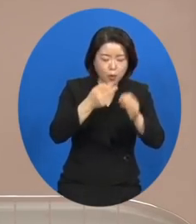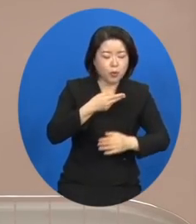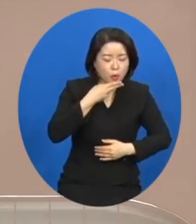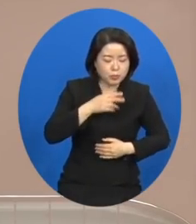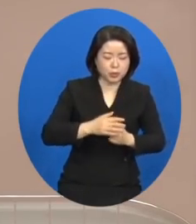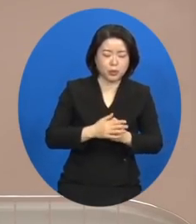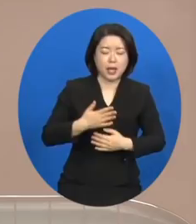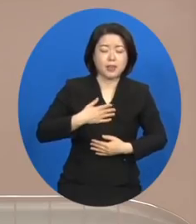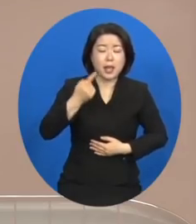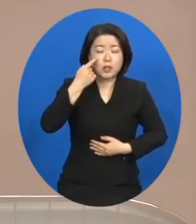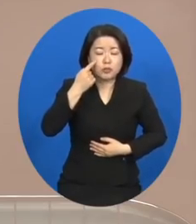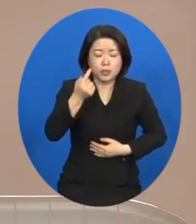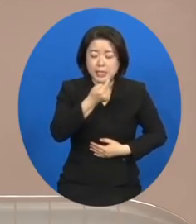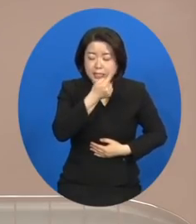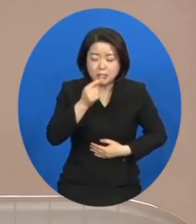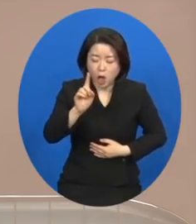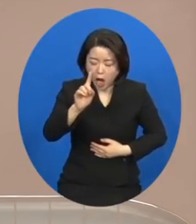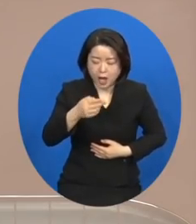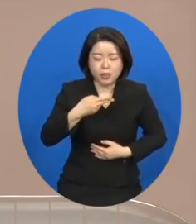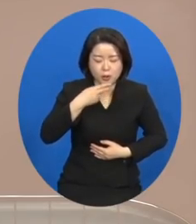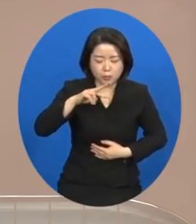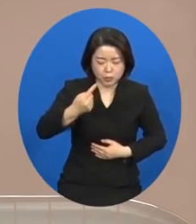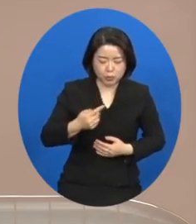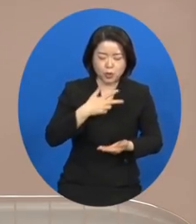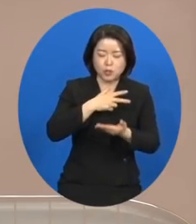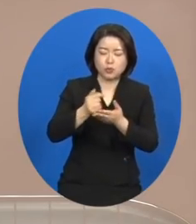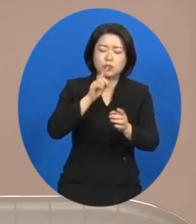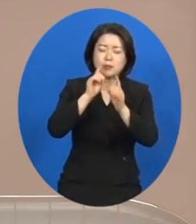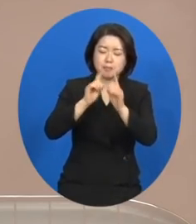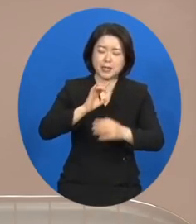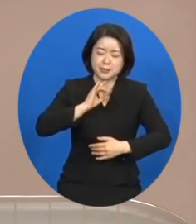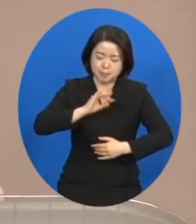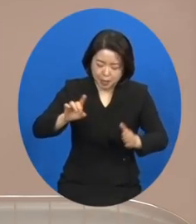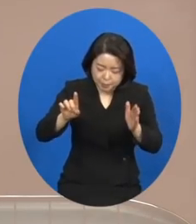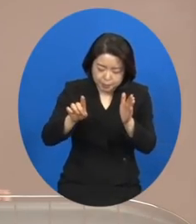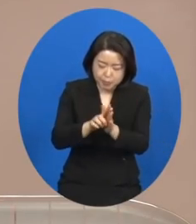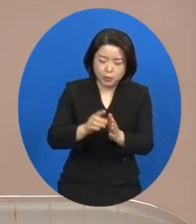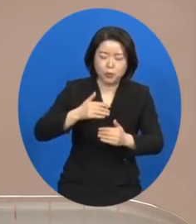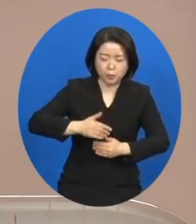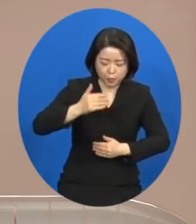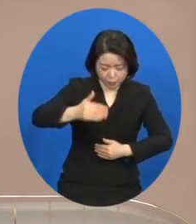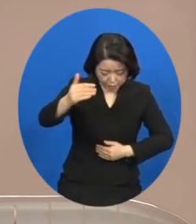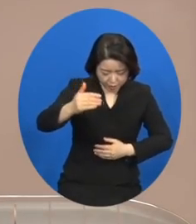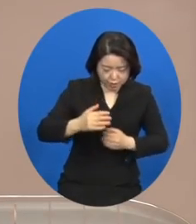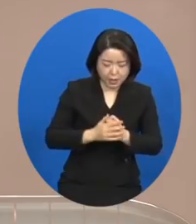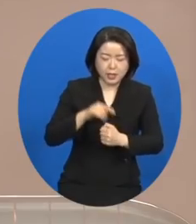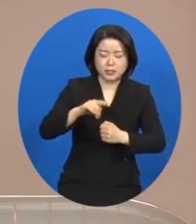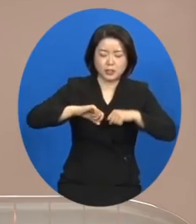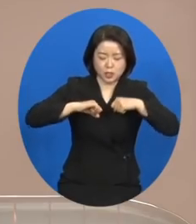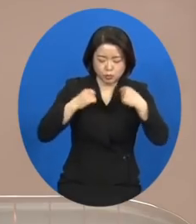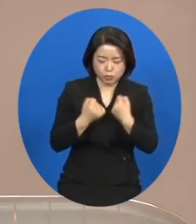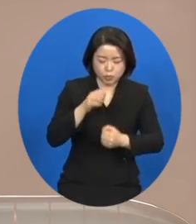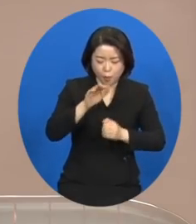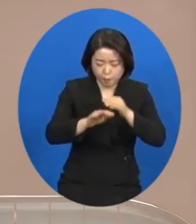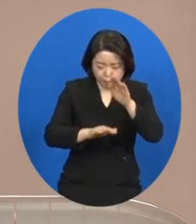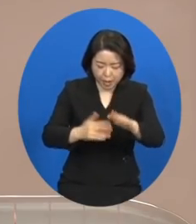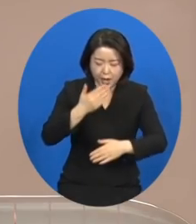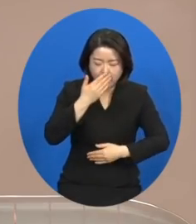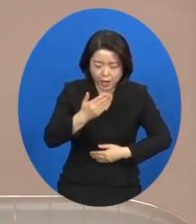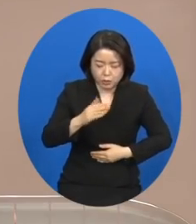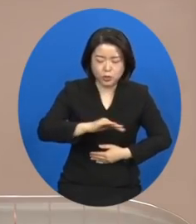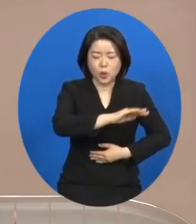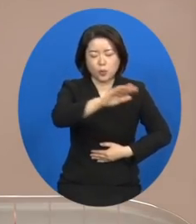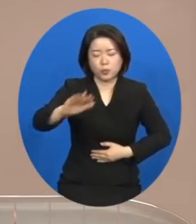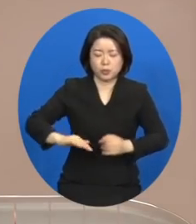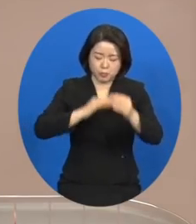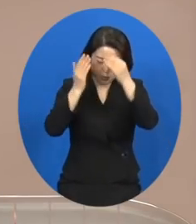눈에 아무 증거 보이지 않아도 주여 말씀하는 믿음이여 나아가겠습니다. 그렇게 나아갈 수 있는 순종의 발걸음을 내디딜 수 있는 우리